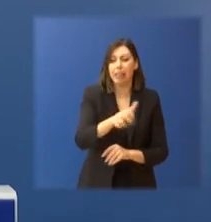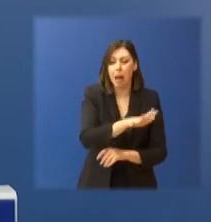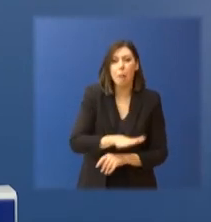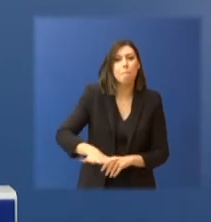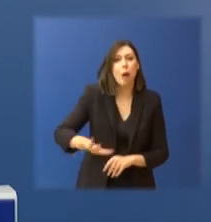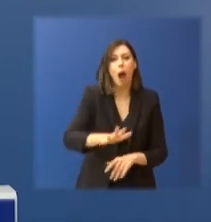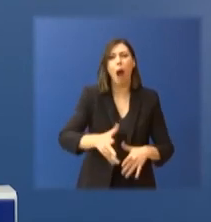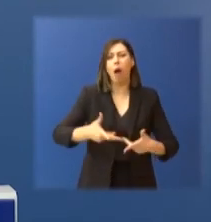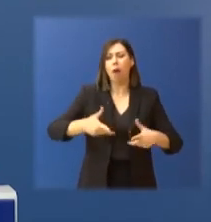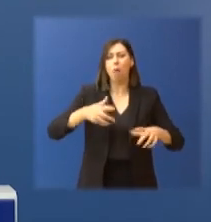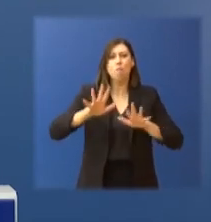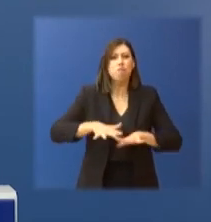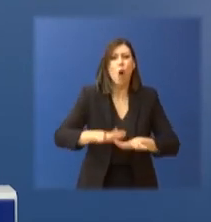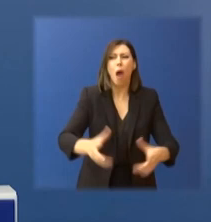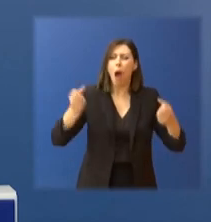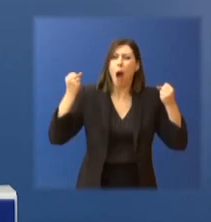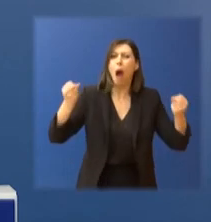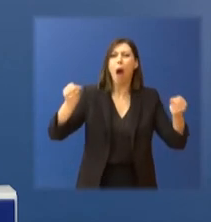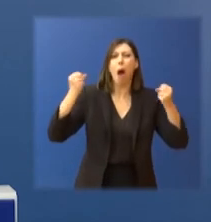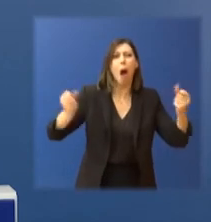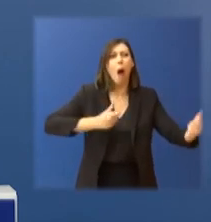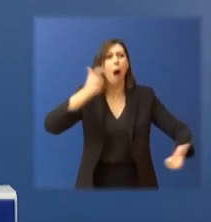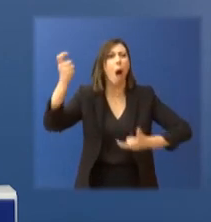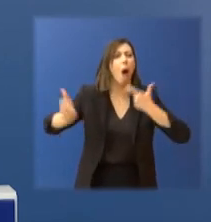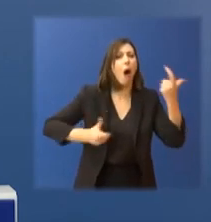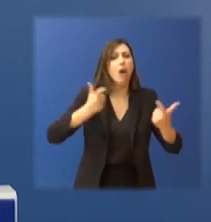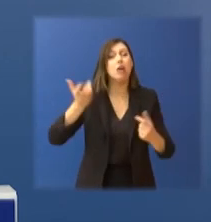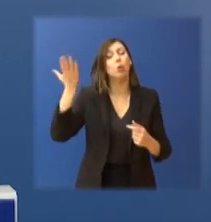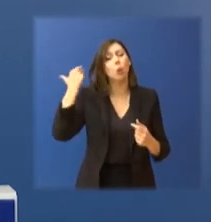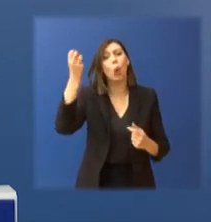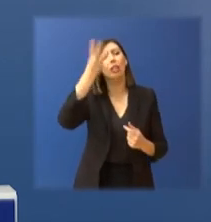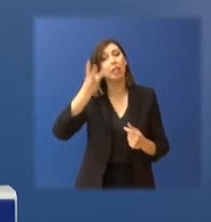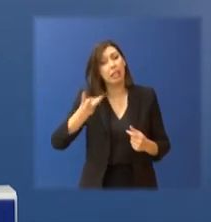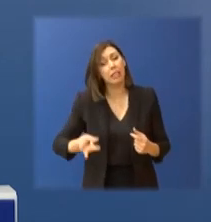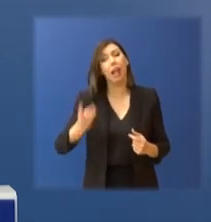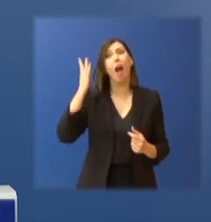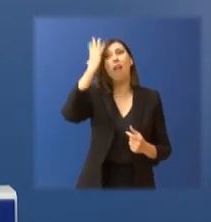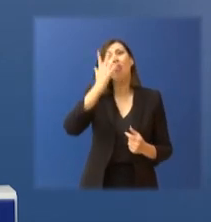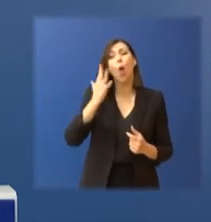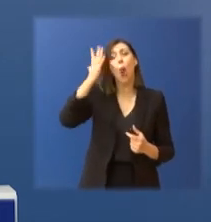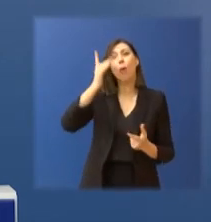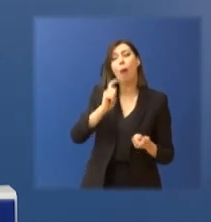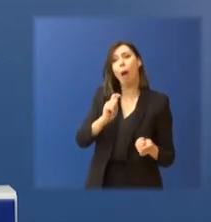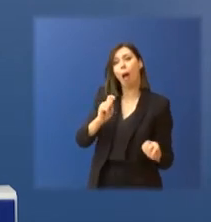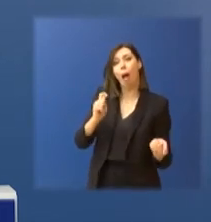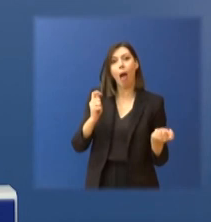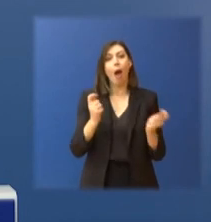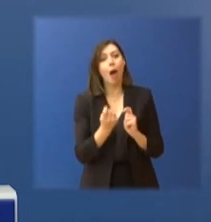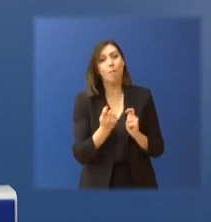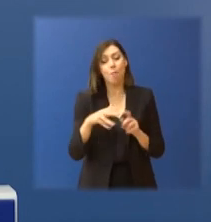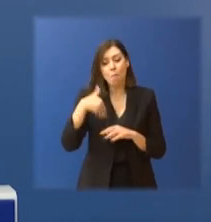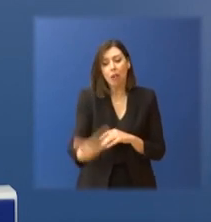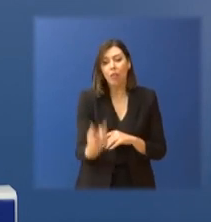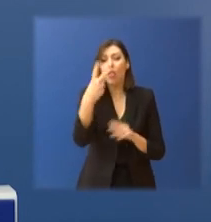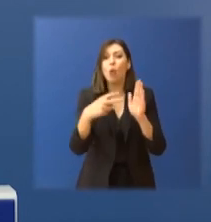μεγάλη πολιτική μετατόπιση του ΣΥΡΙΖΑ. Ο αραβώνας της πλατείας Συντάγματος έγινε γάμος το 2015 για να έρθει στην